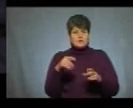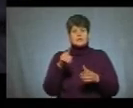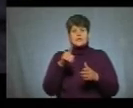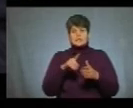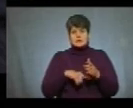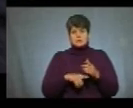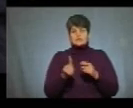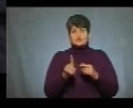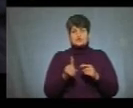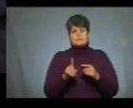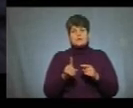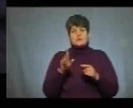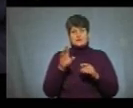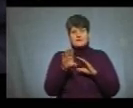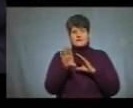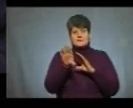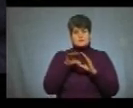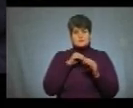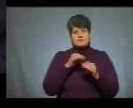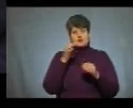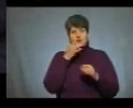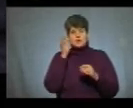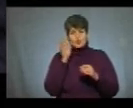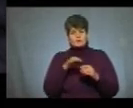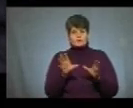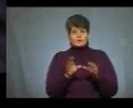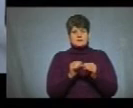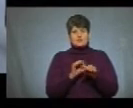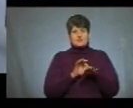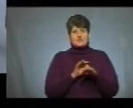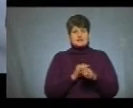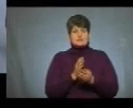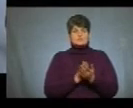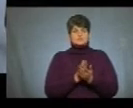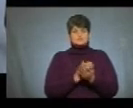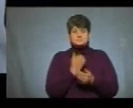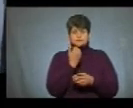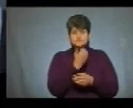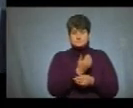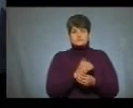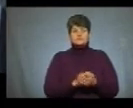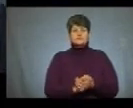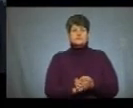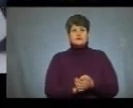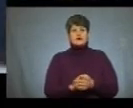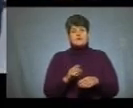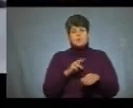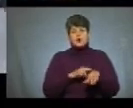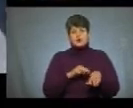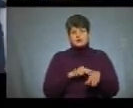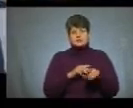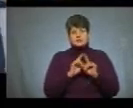що від хлопців з роти набираємося досвіду там і будемо спільно проводити і нести службу там. Поліцейський роти патрульної служби поліції